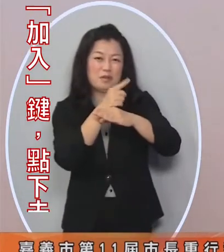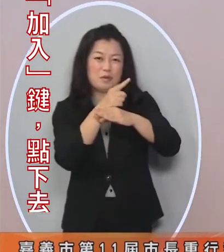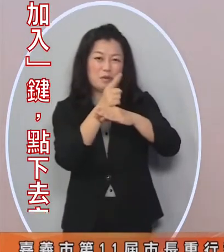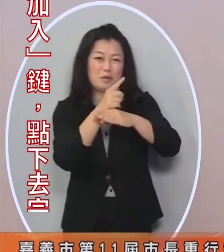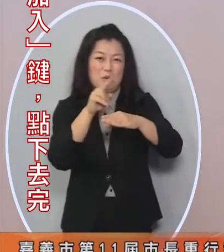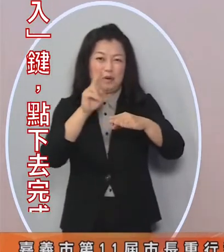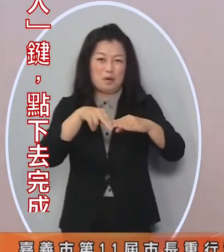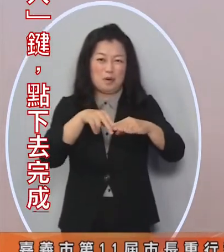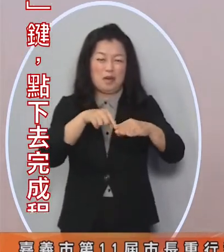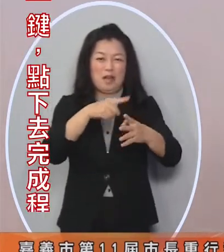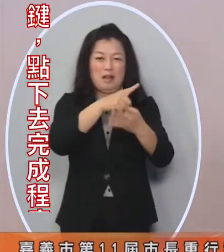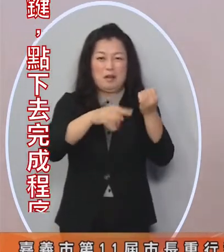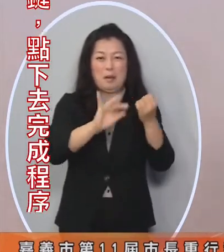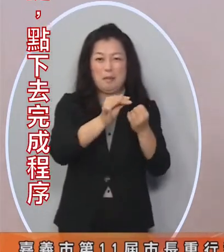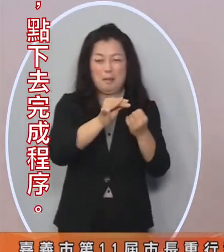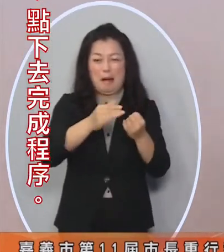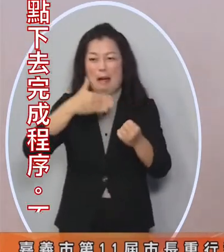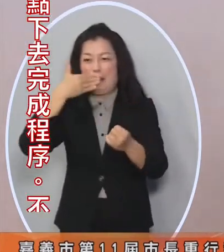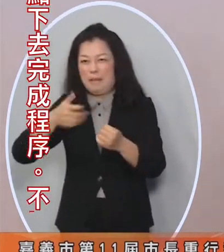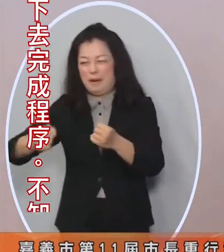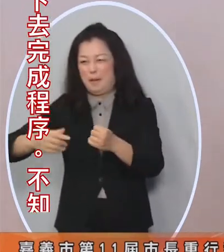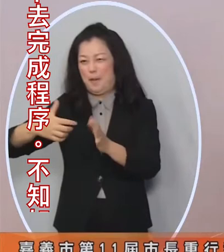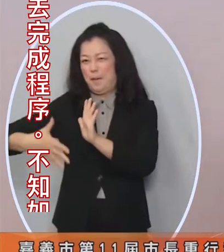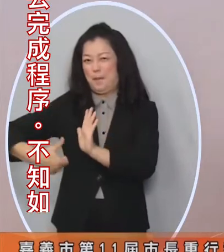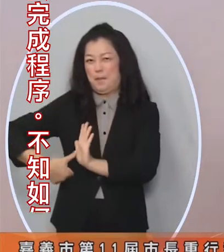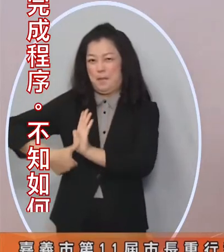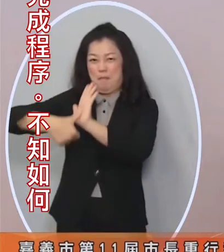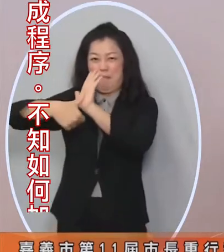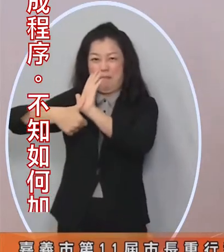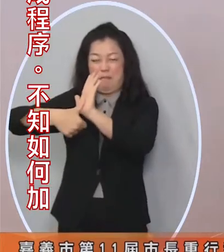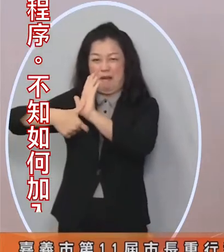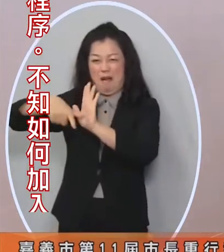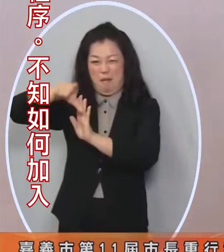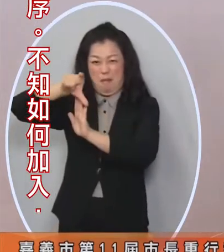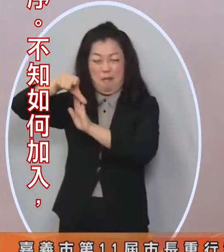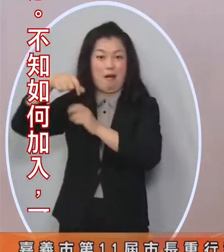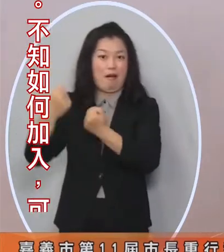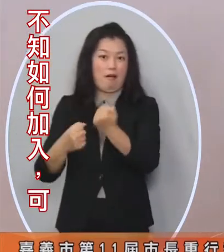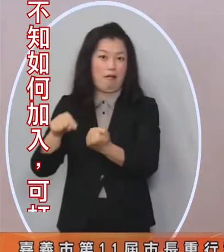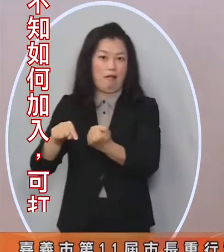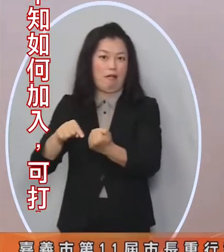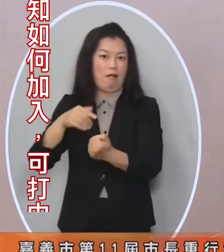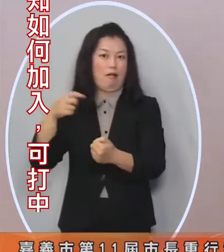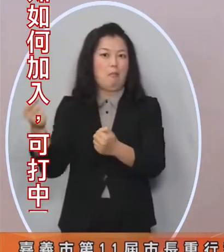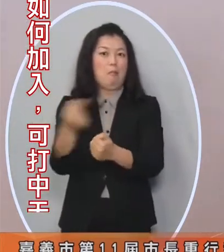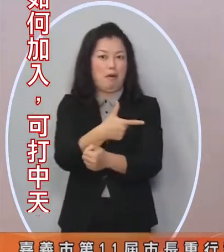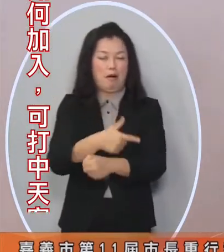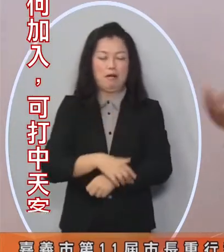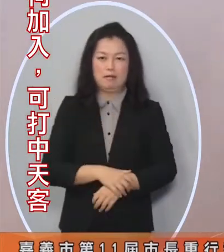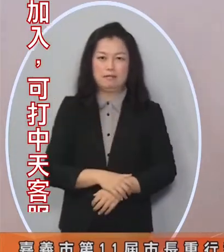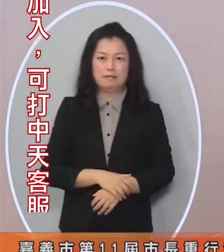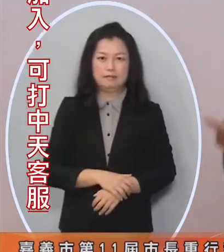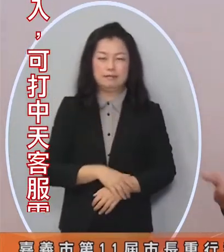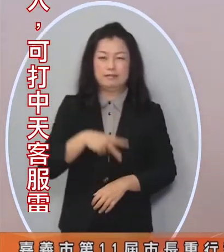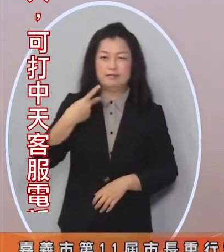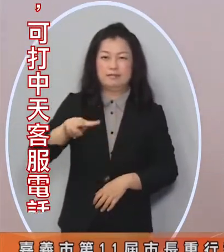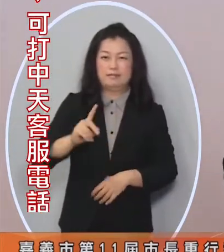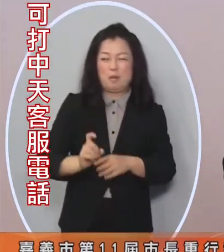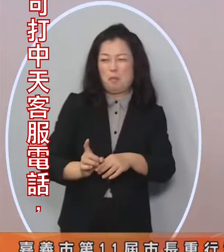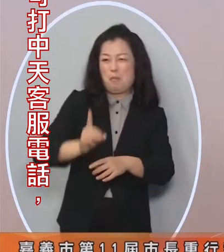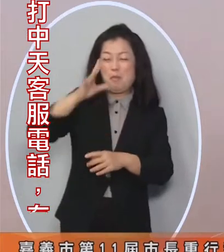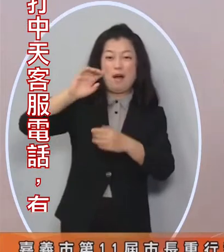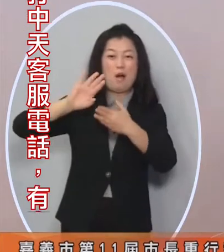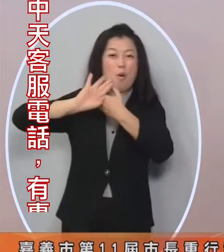一台劳斯莱斯的了。你干哪要喊人拍？你拍下美国，演到搞到个太空站，大家拢输